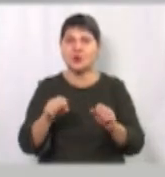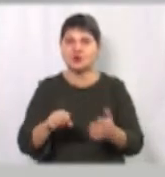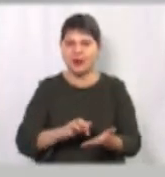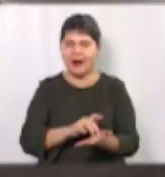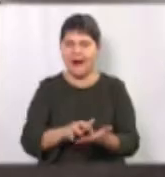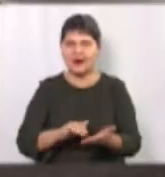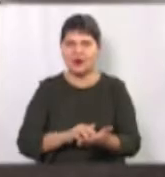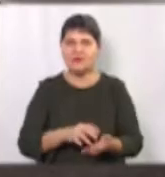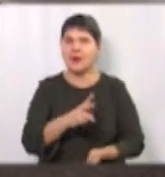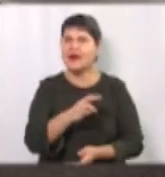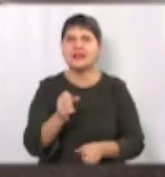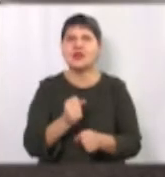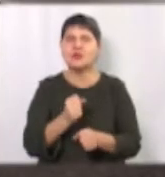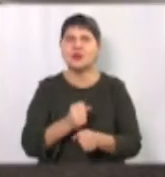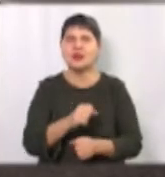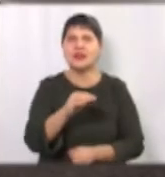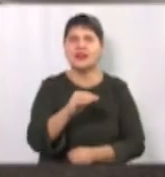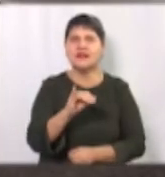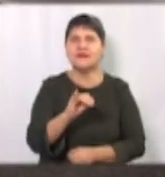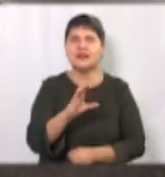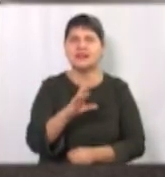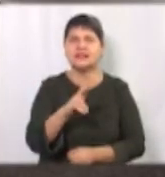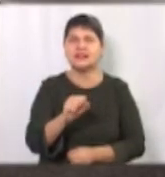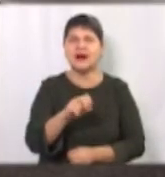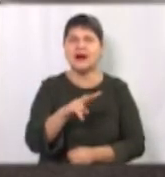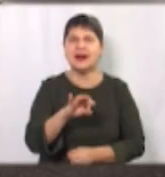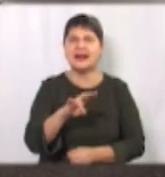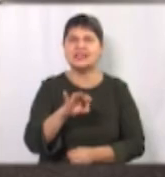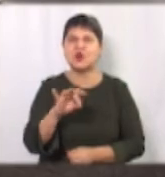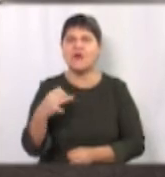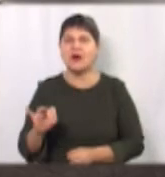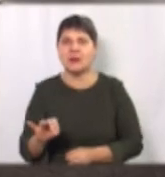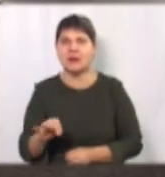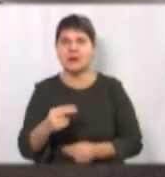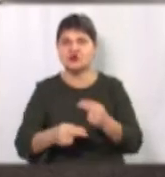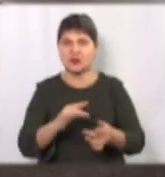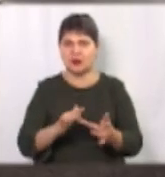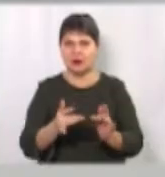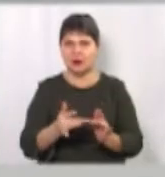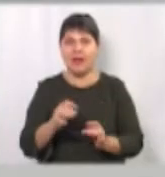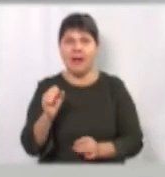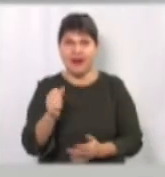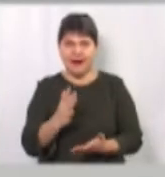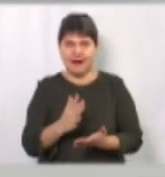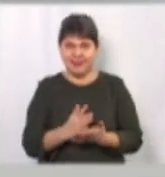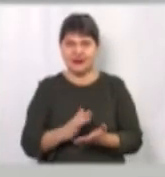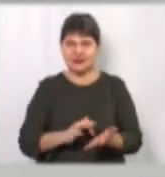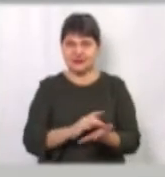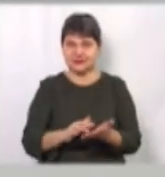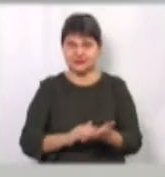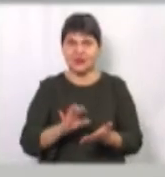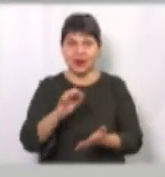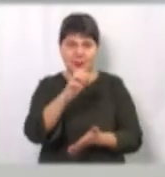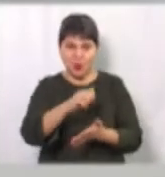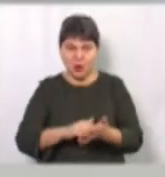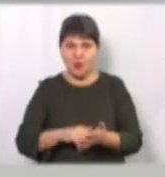Не обов'язково робити фіскалізований, який буде через інтернет. Це також дасть можливість обліковувати товар і податкові перевірити, чи дійсно